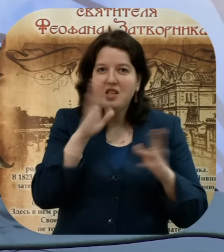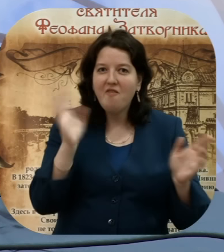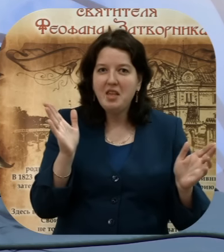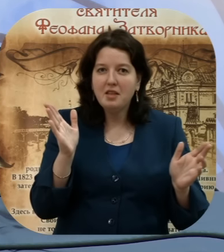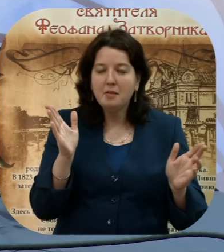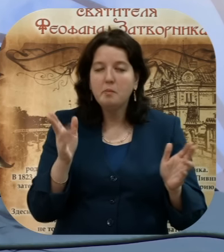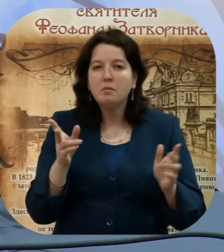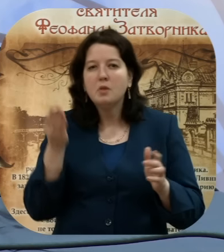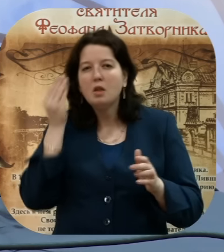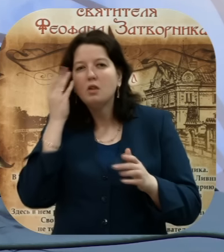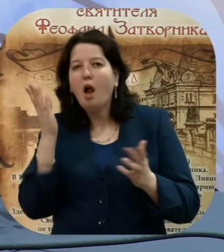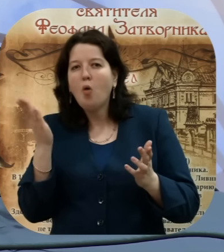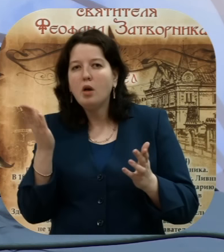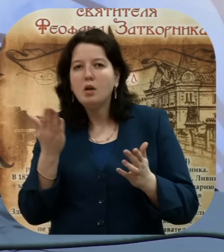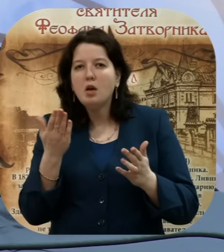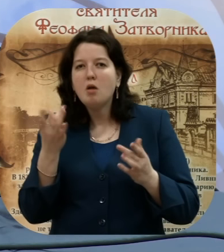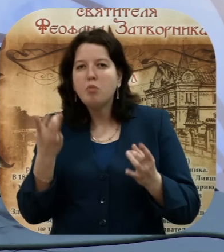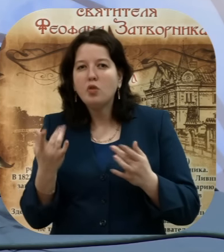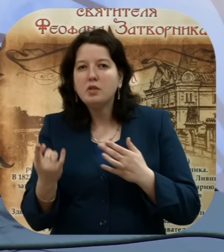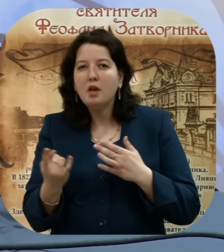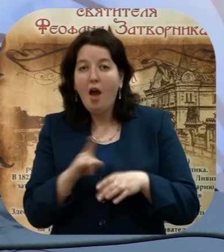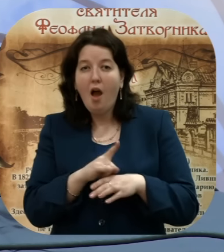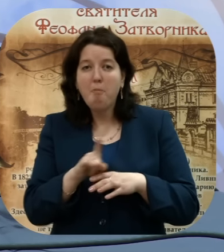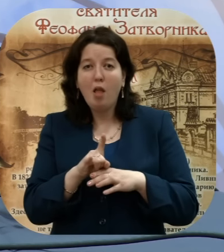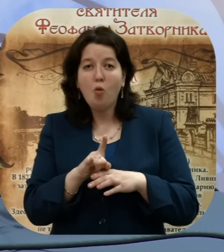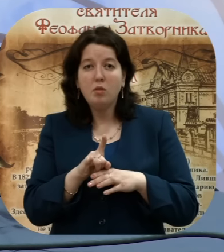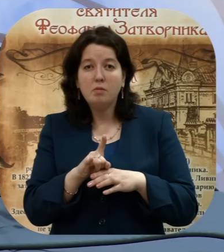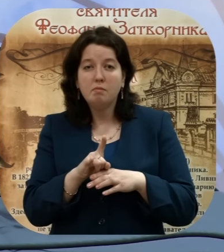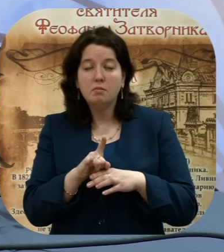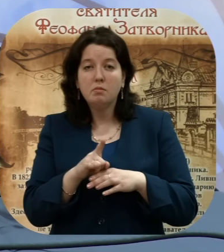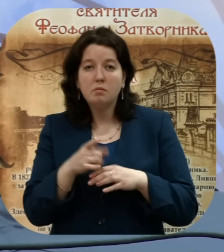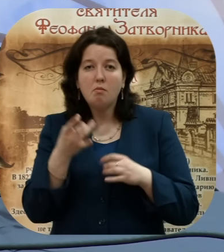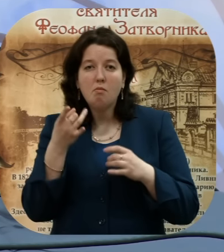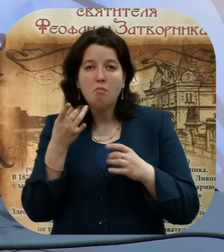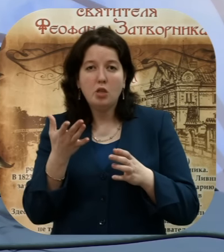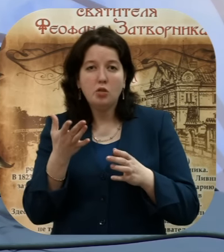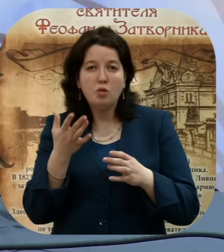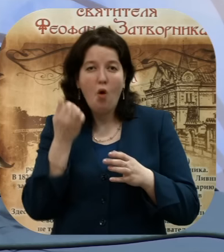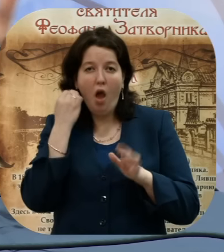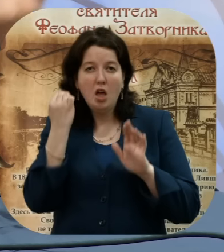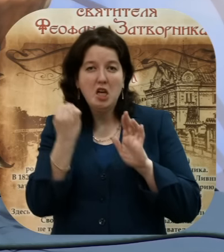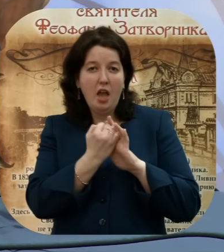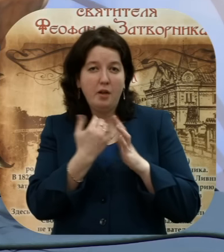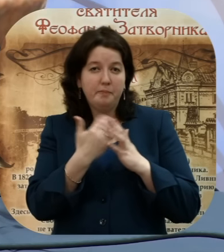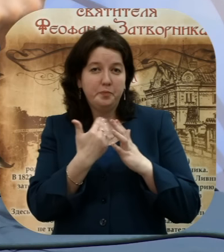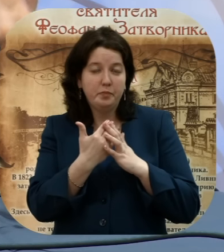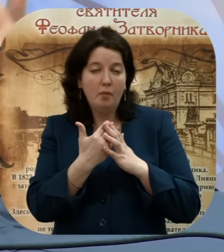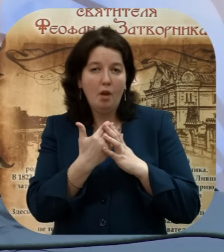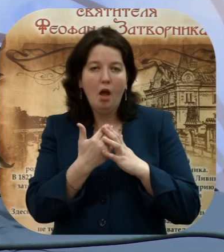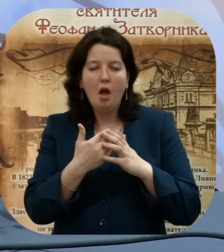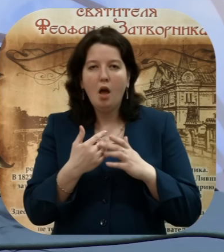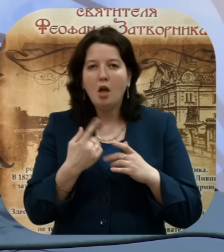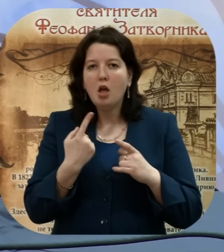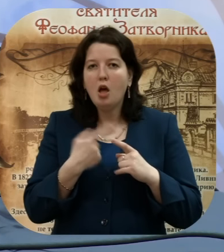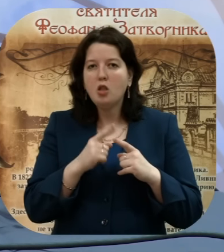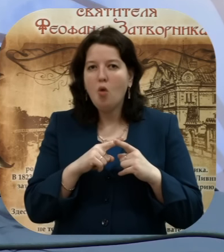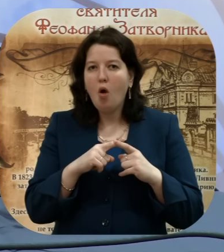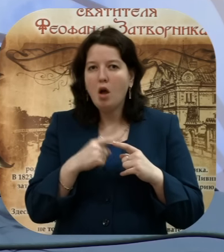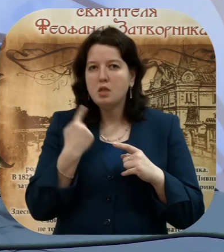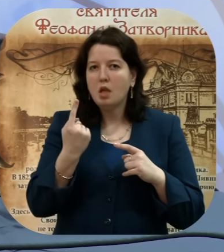конечно, соврал. Другое дело. Я соврал так, что другой человек веревку на